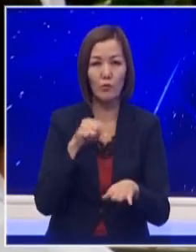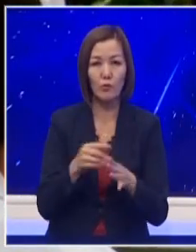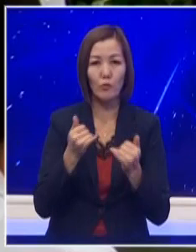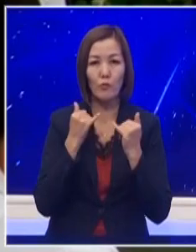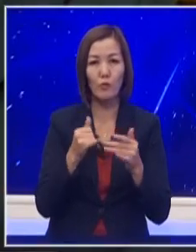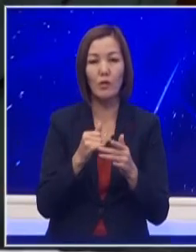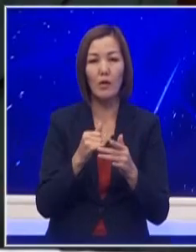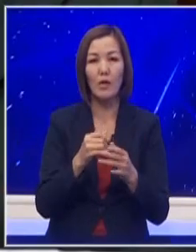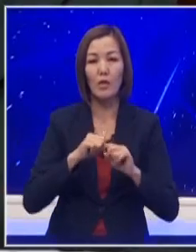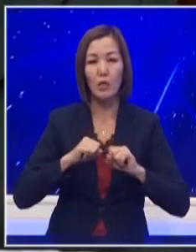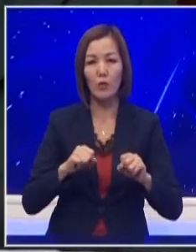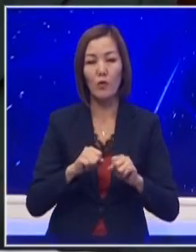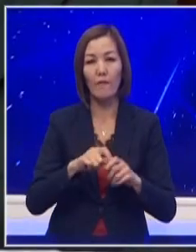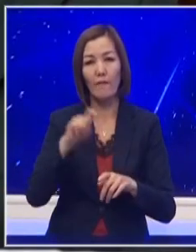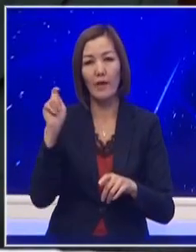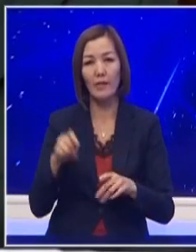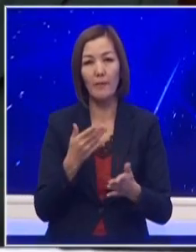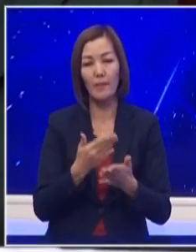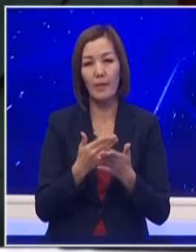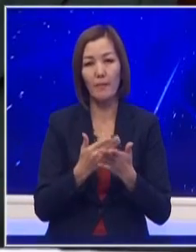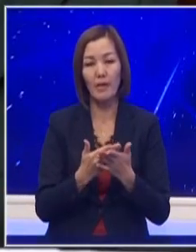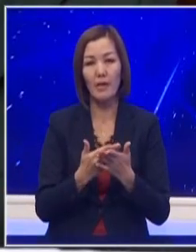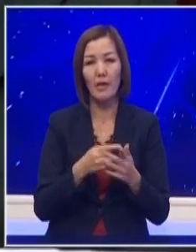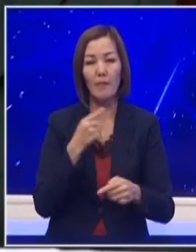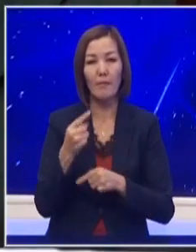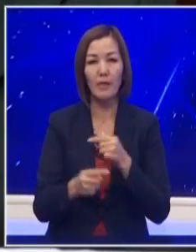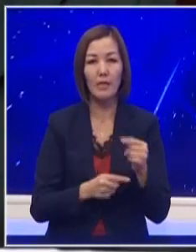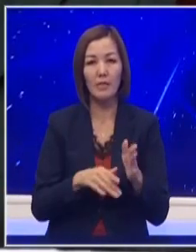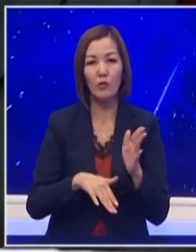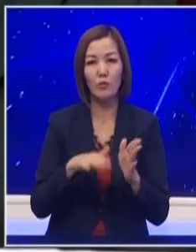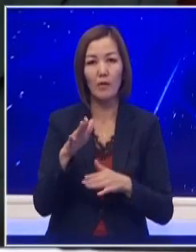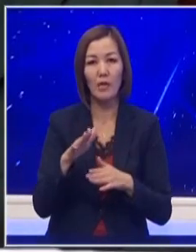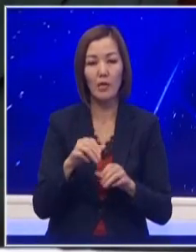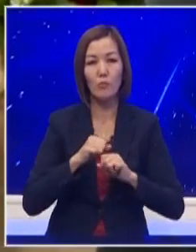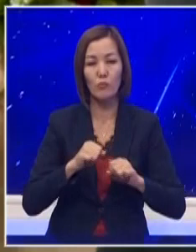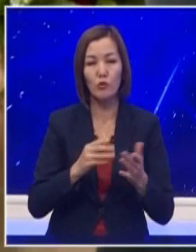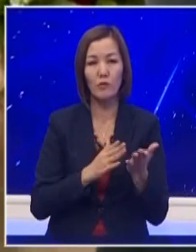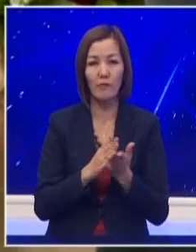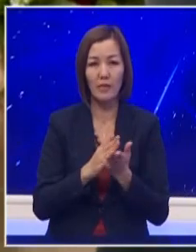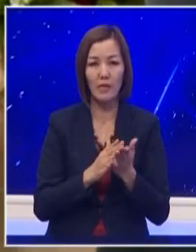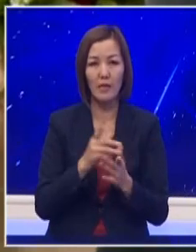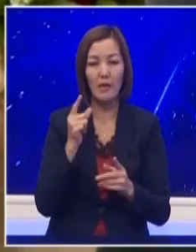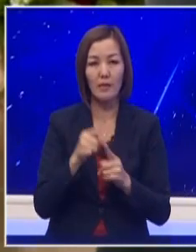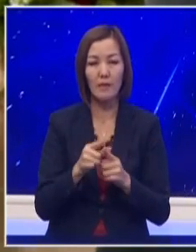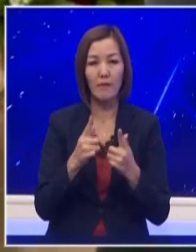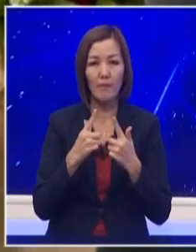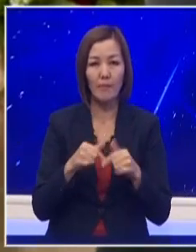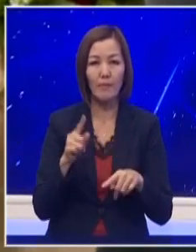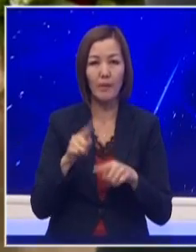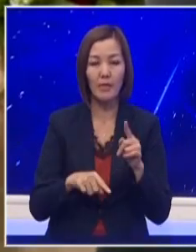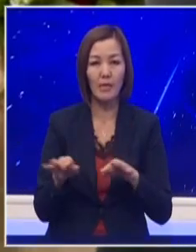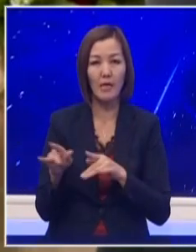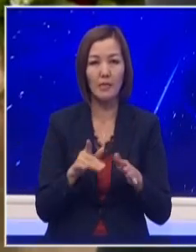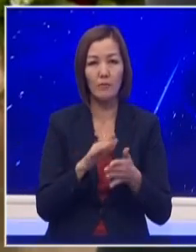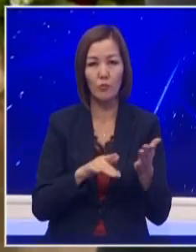уважения героям войны показывая в пример подрастающему поколению мужество Ветеранов по словам организаторов патриотические акции будут